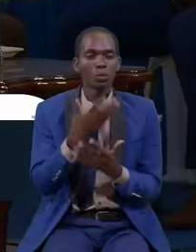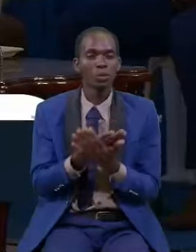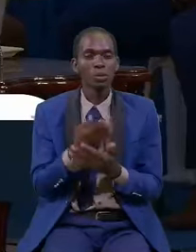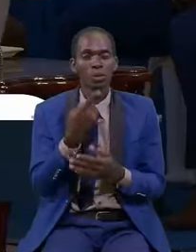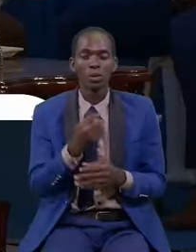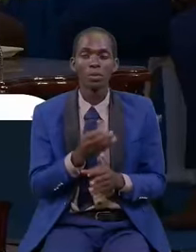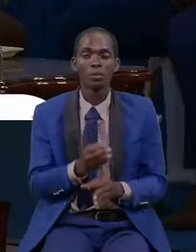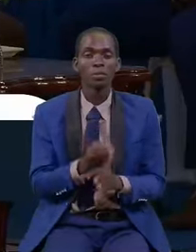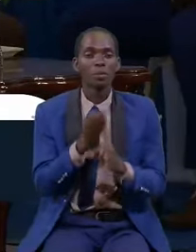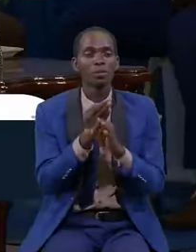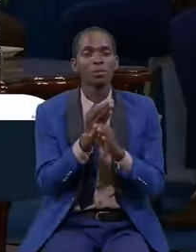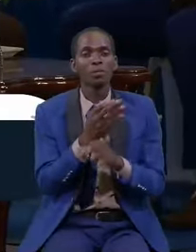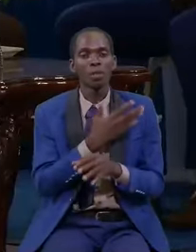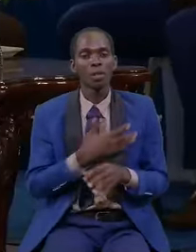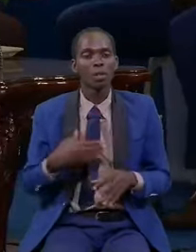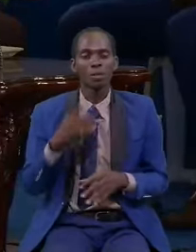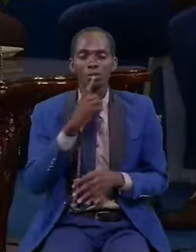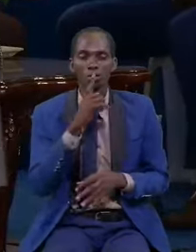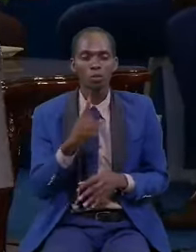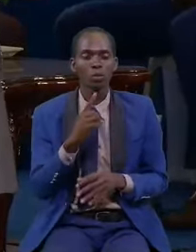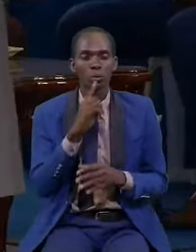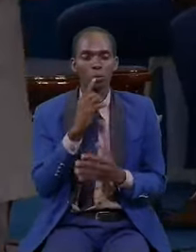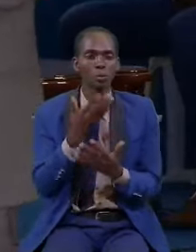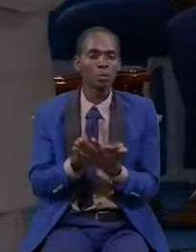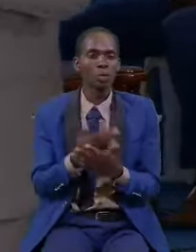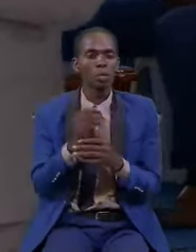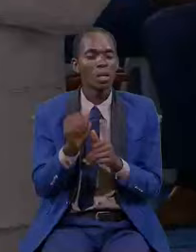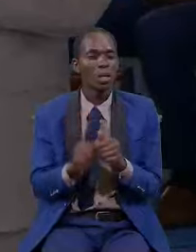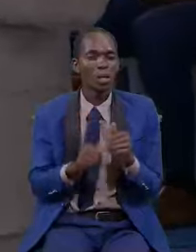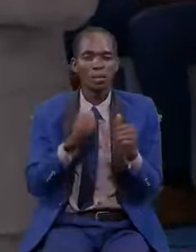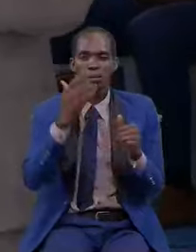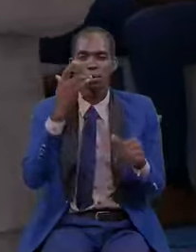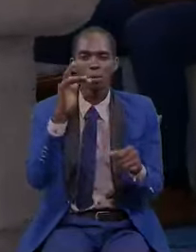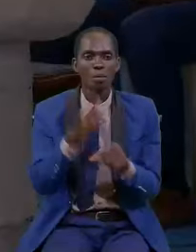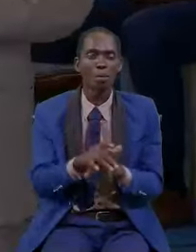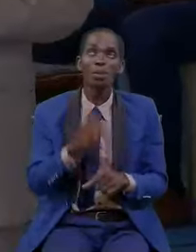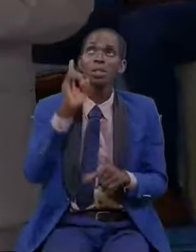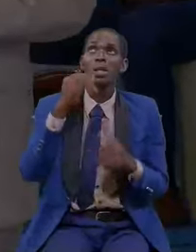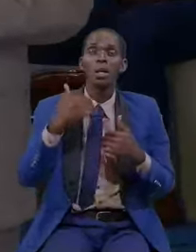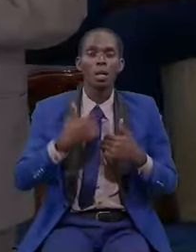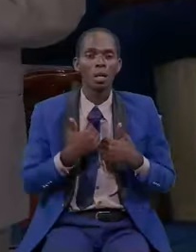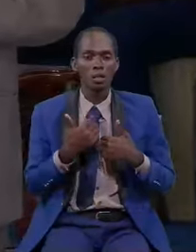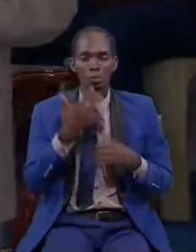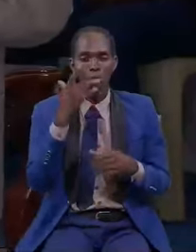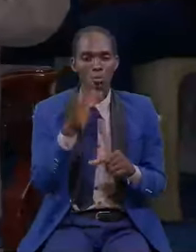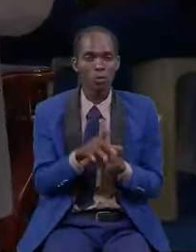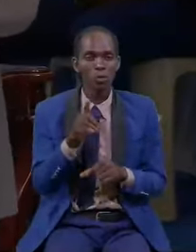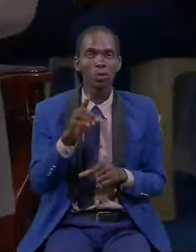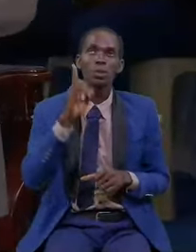témoin fidèle et véritable. Toutes les promesses qu'il a faites,